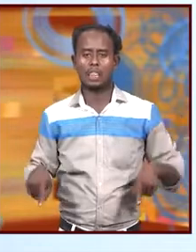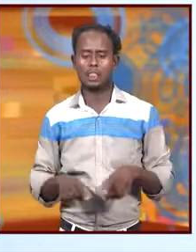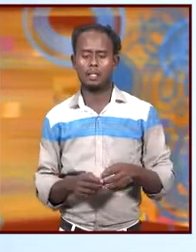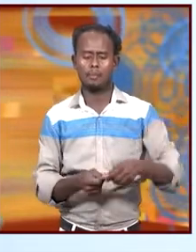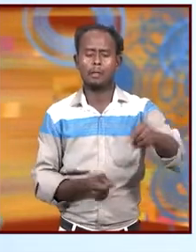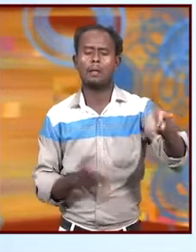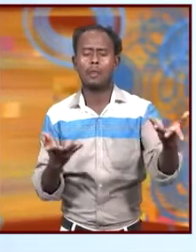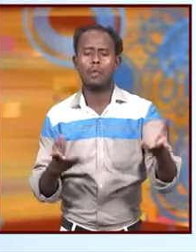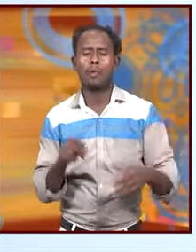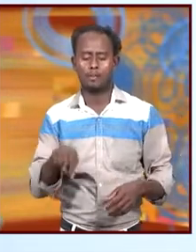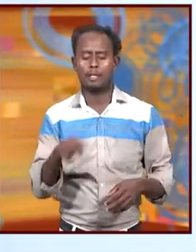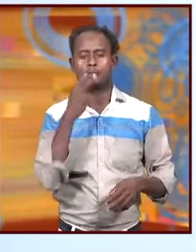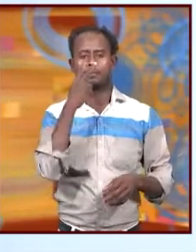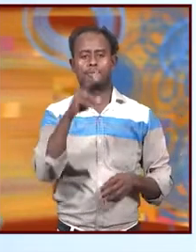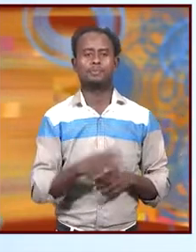காண்க.